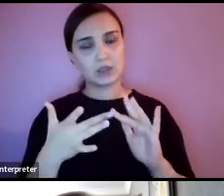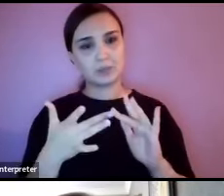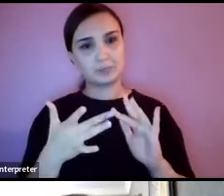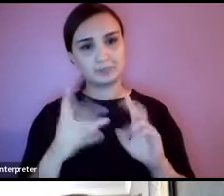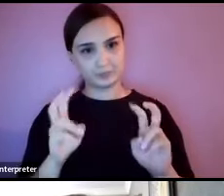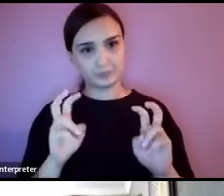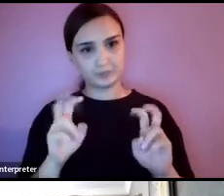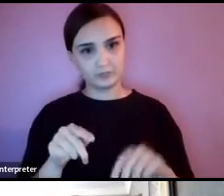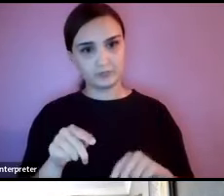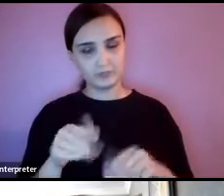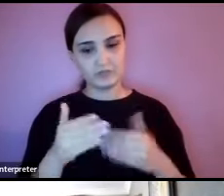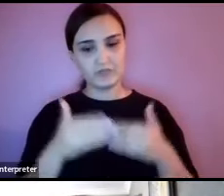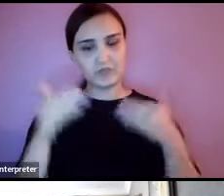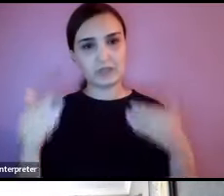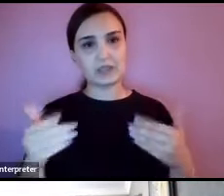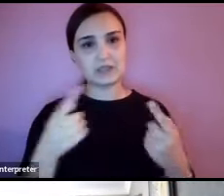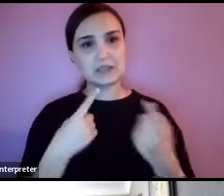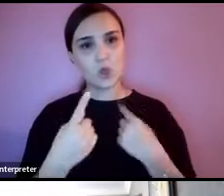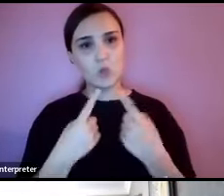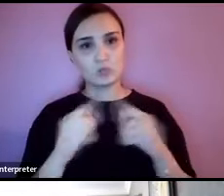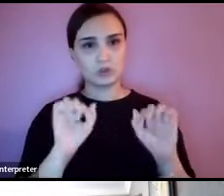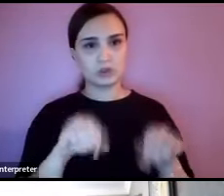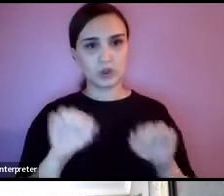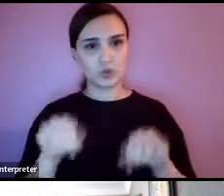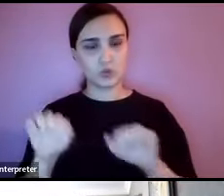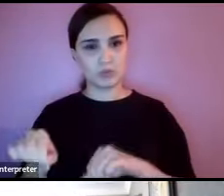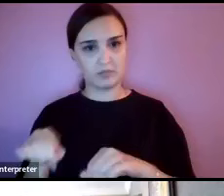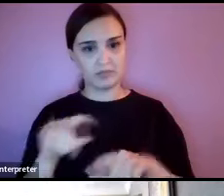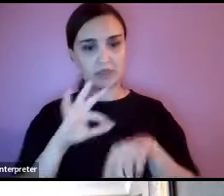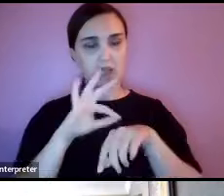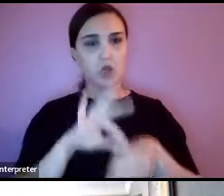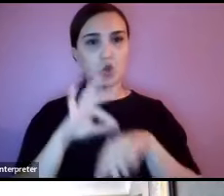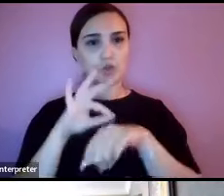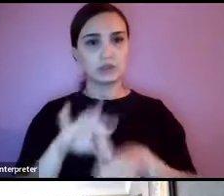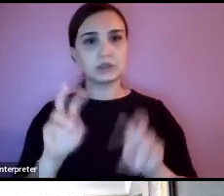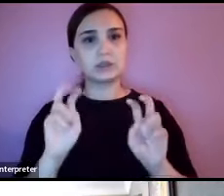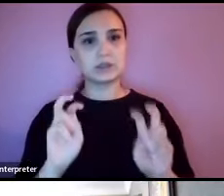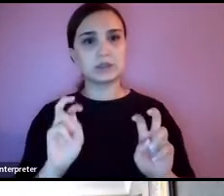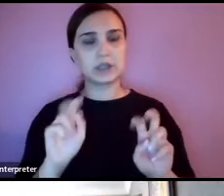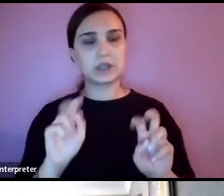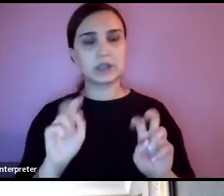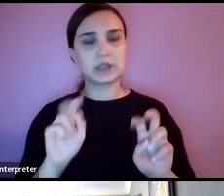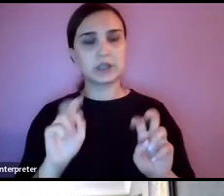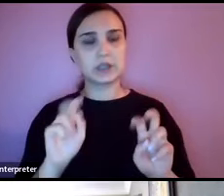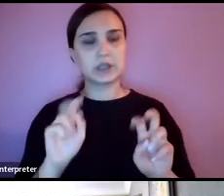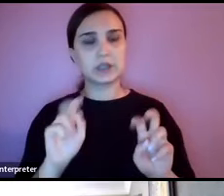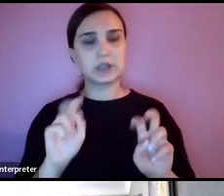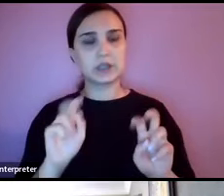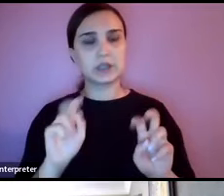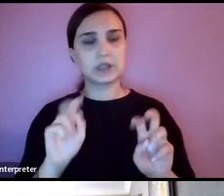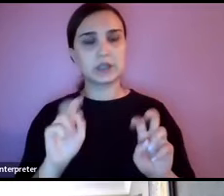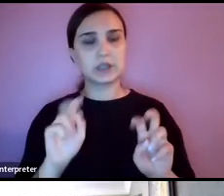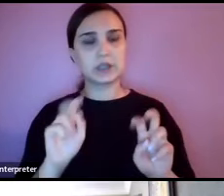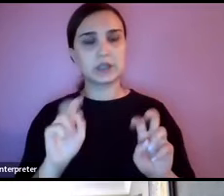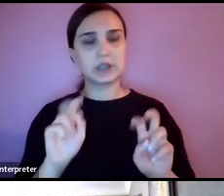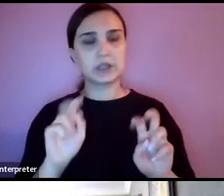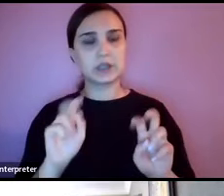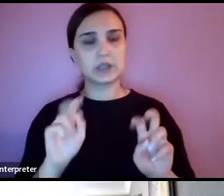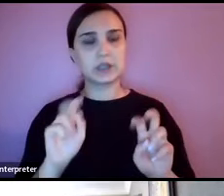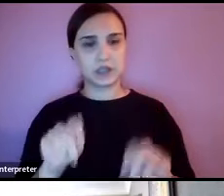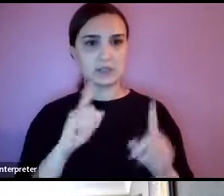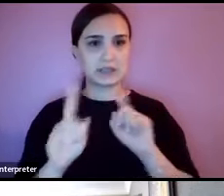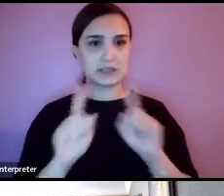ონლაინ ან დისტანციური საკომუნიკაციო საშუალებებით განხორციელებულ სესიებს, საკონსულტაციო სესიებს ფსიქოლოგთან,